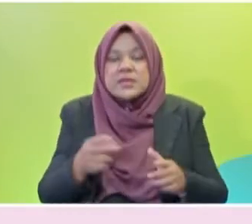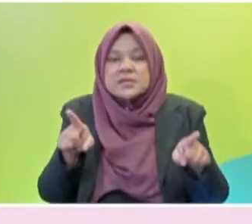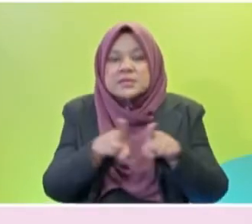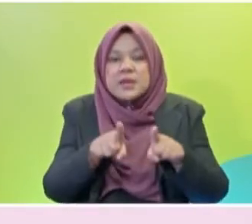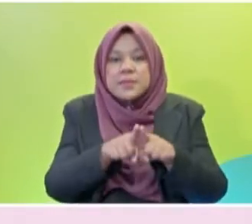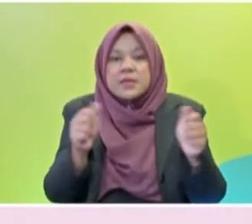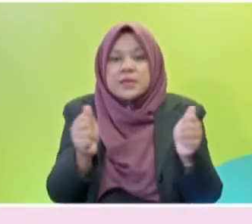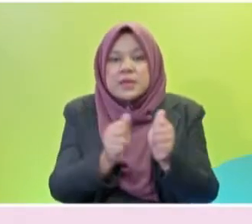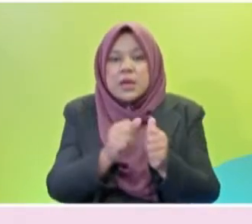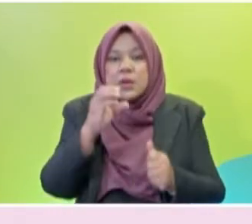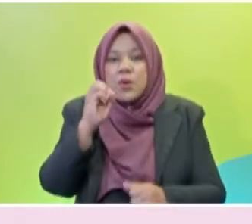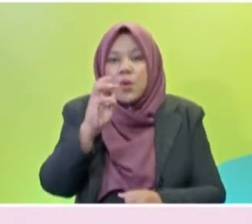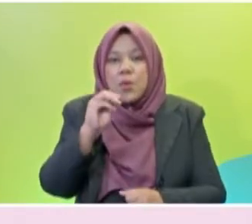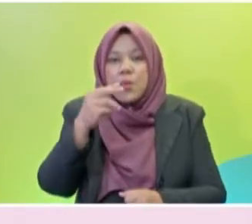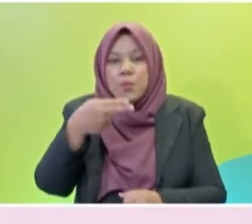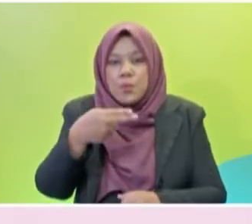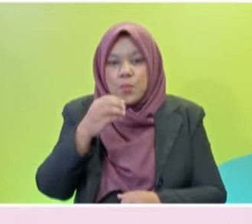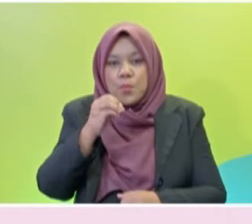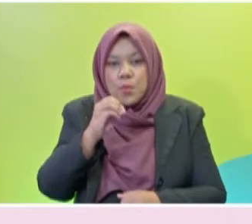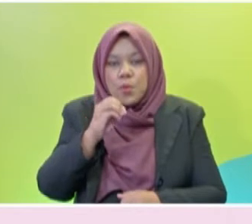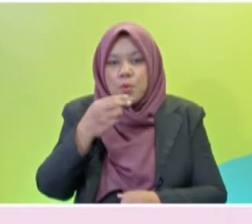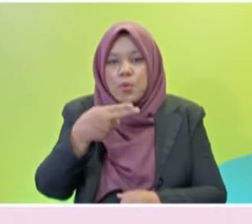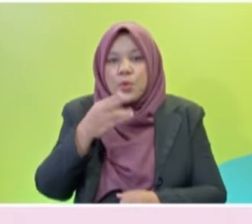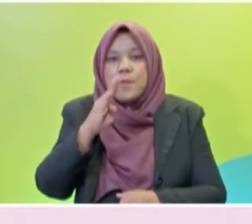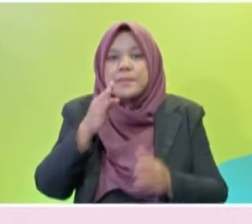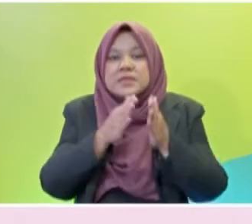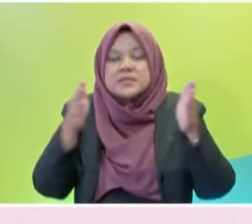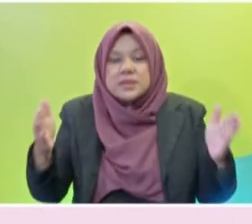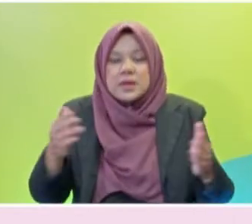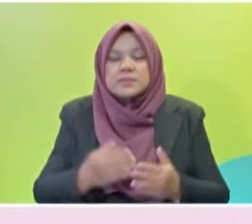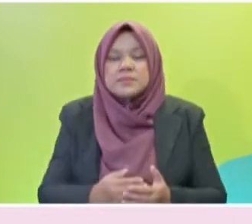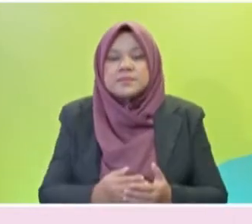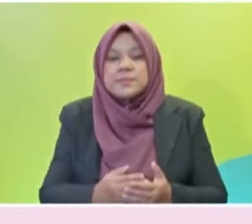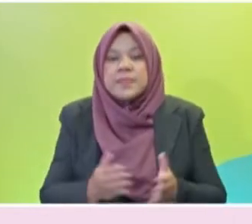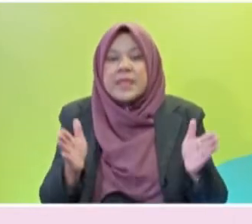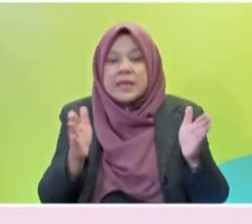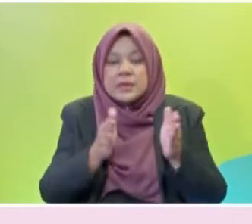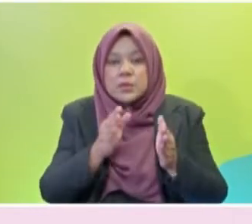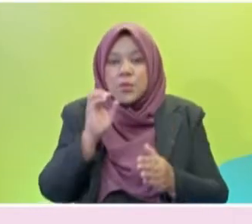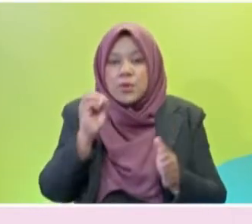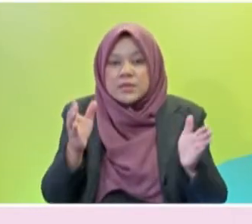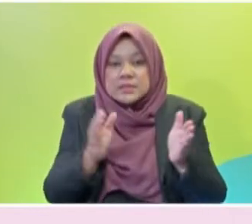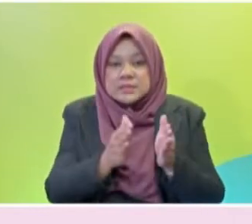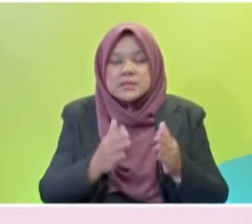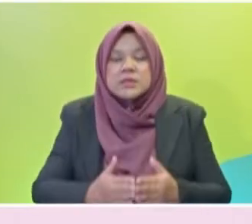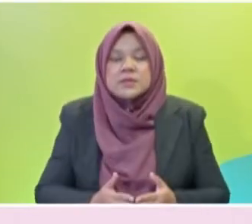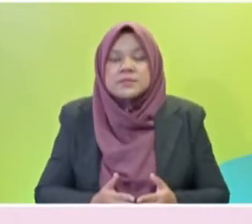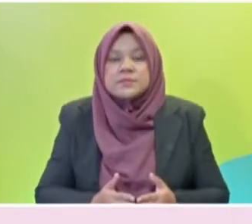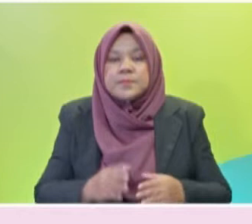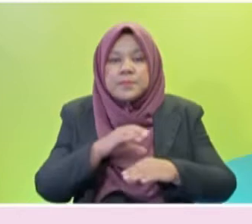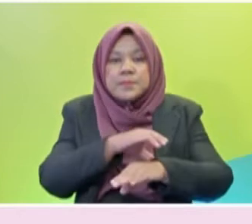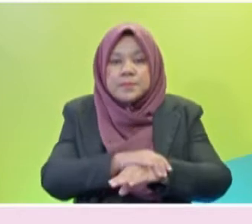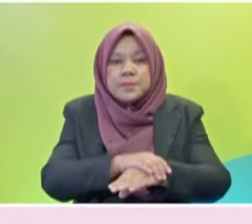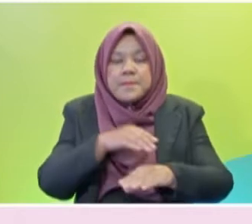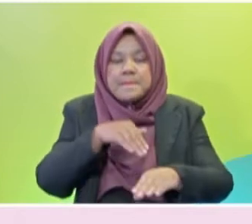besar. Okey, kalau kita tengok, yang pertama berkenaan dengan omboh kecil iaitu di mana kedudukan pemegang pada